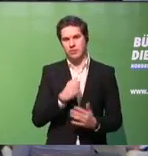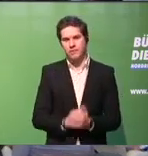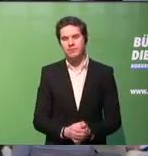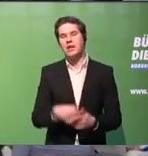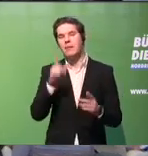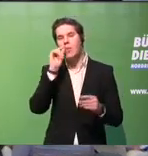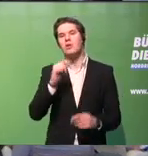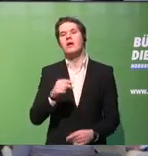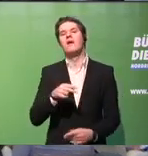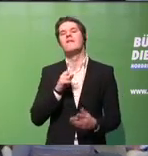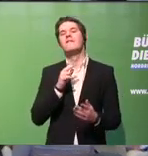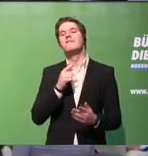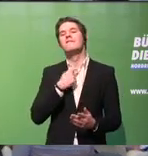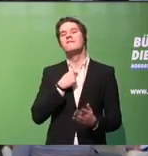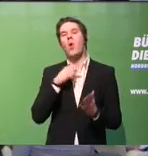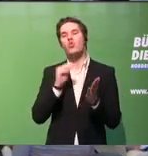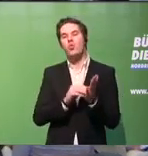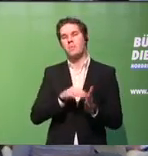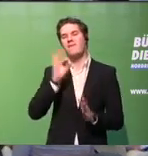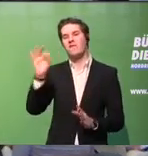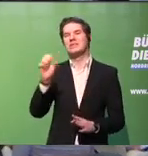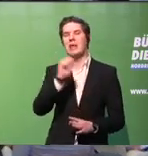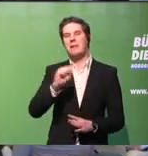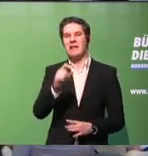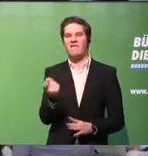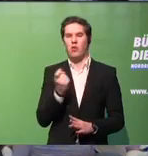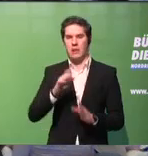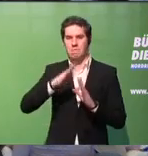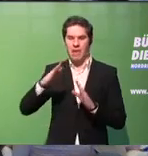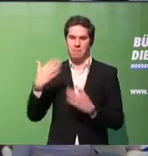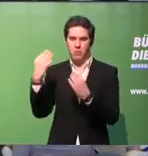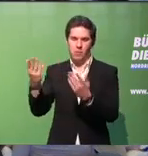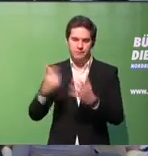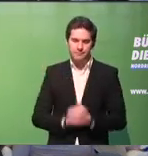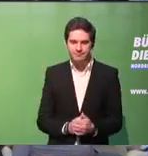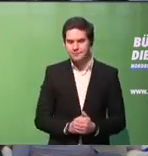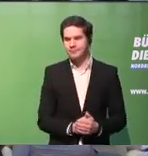das Votum an Sabine von der Beck.